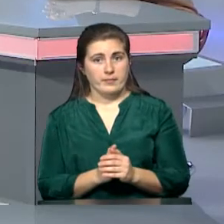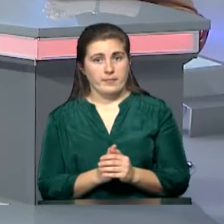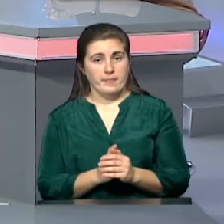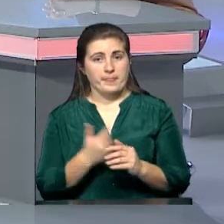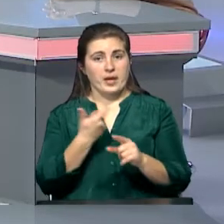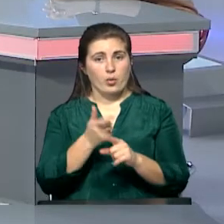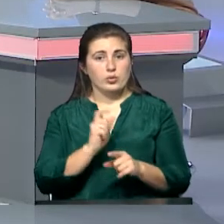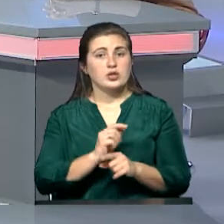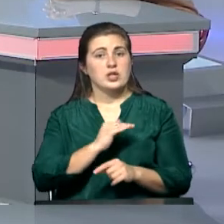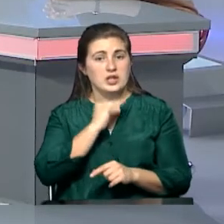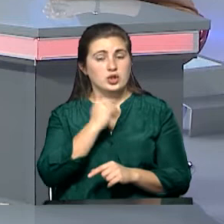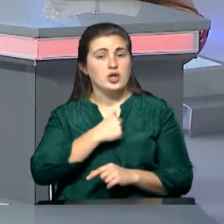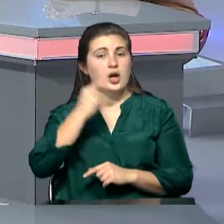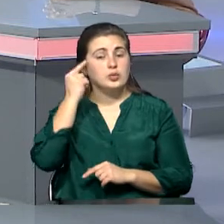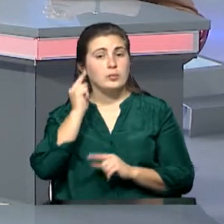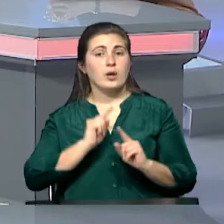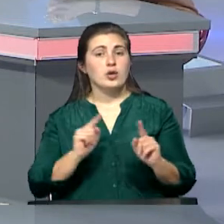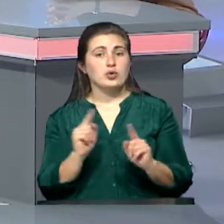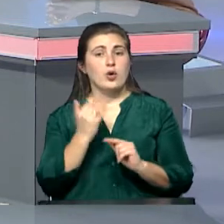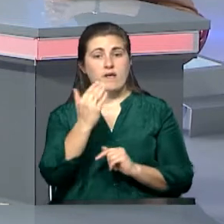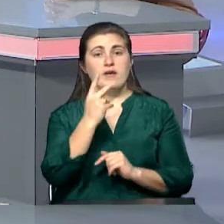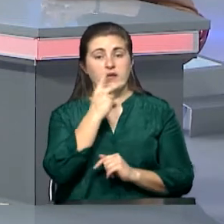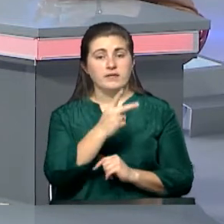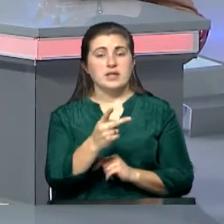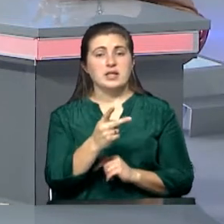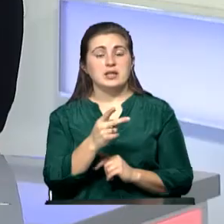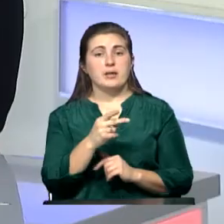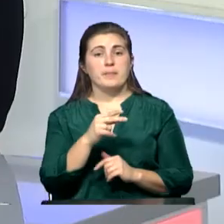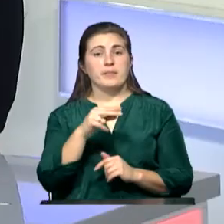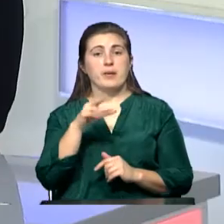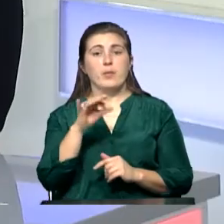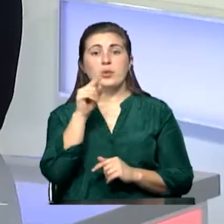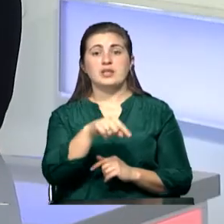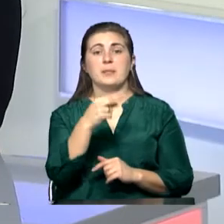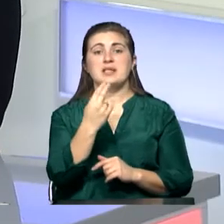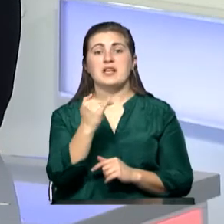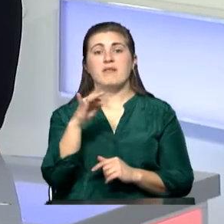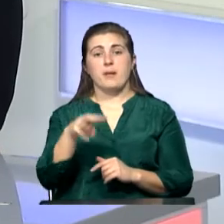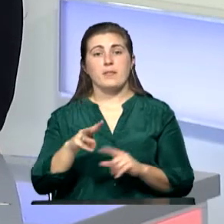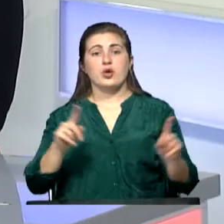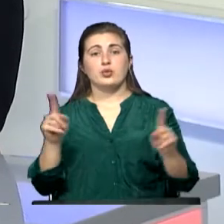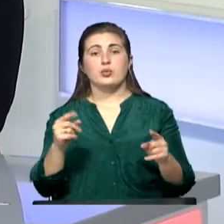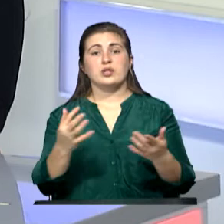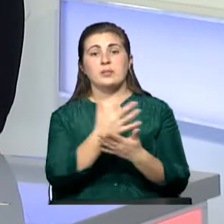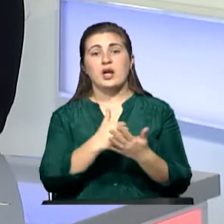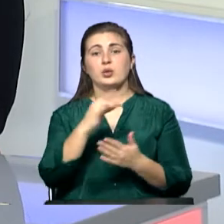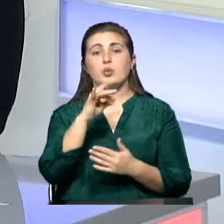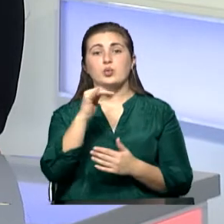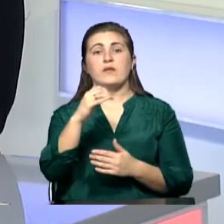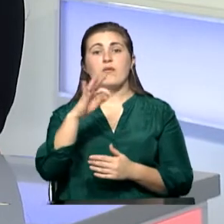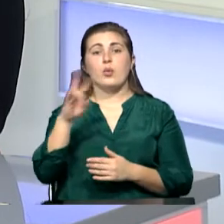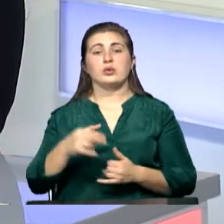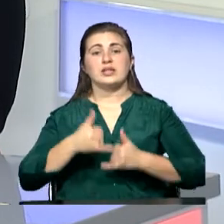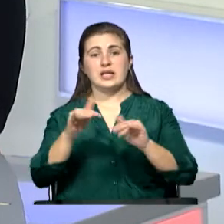Очень достаточно. Я думаю, что вы видите по тем цифрам, что собирает Русфонд для детей,